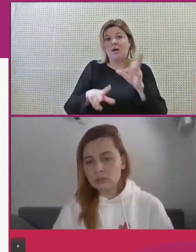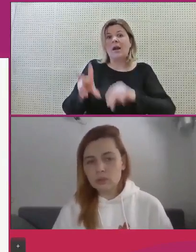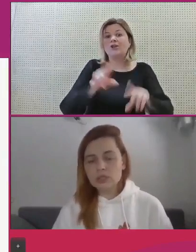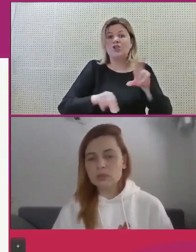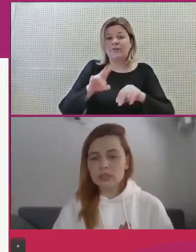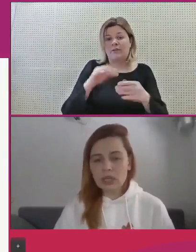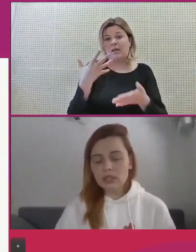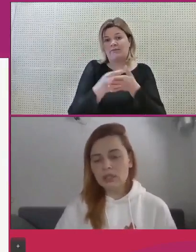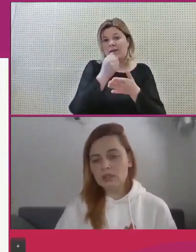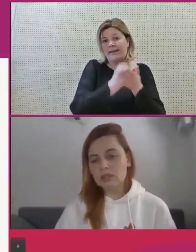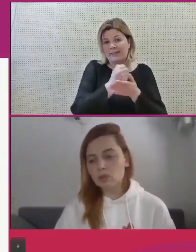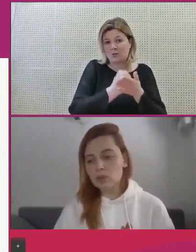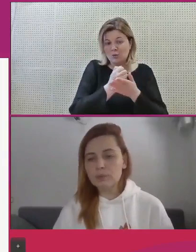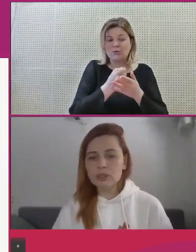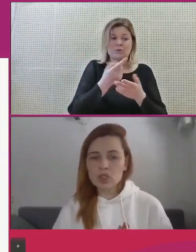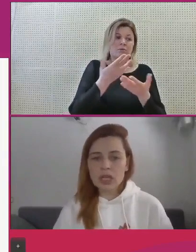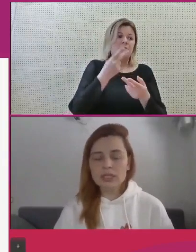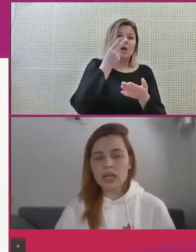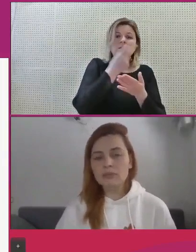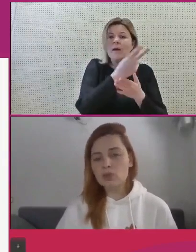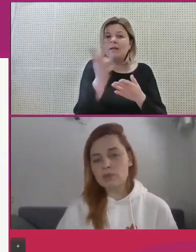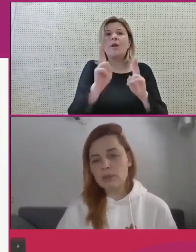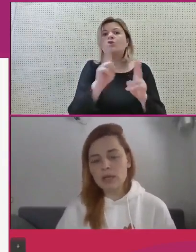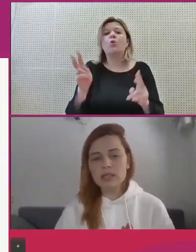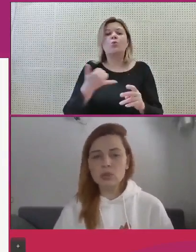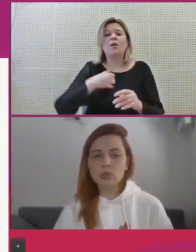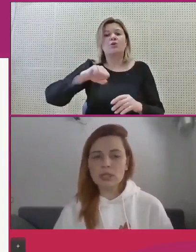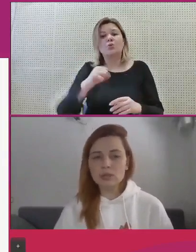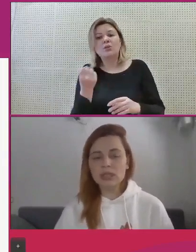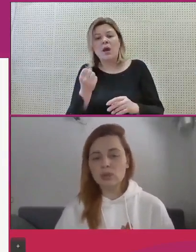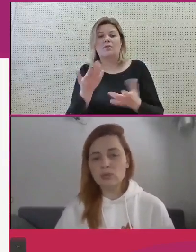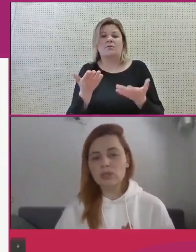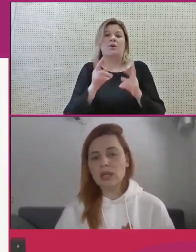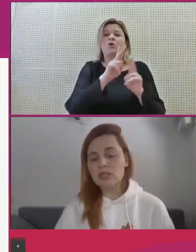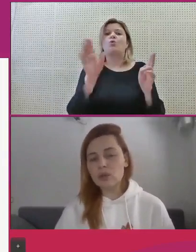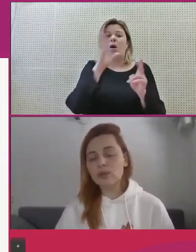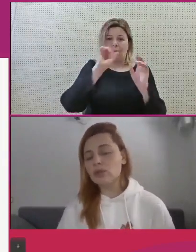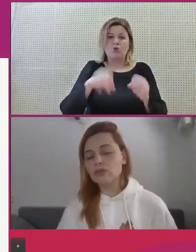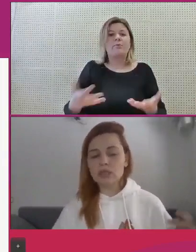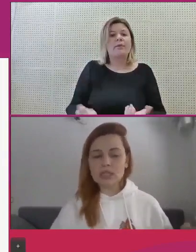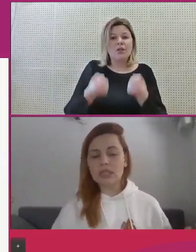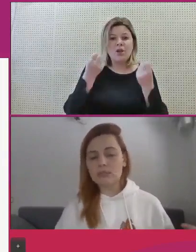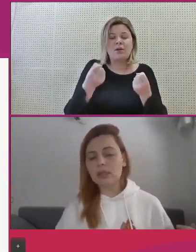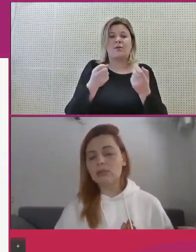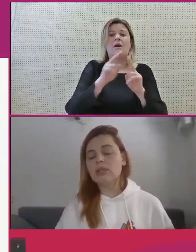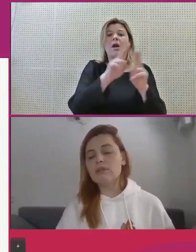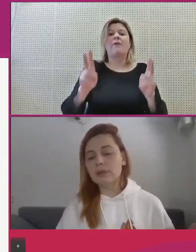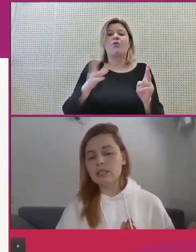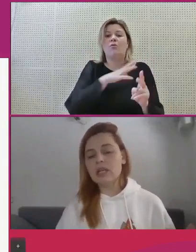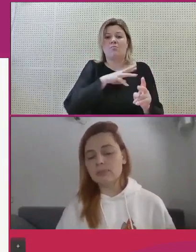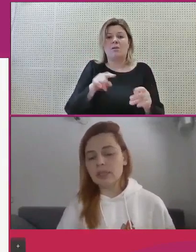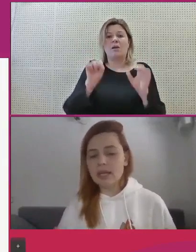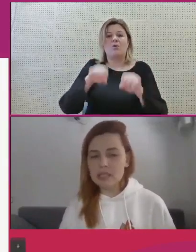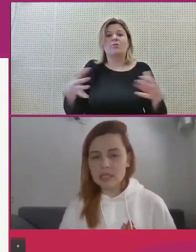есть, кто у нас друзья, кто может поддержать, как мы можем собрать, сколько у нас людей, которые могут это реализовывать. То есть, вот та схема, которую